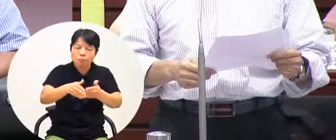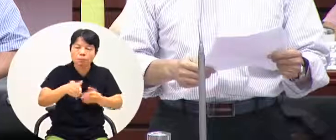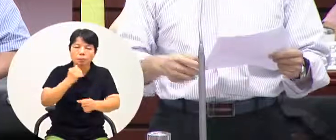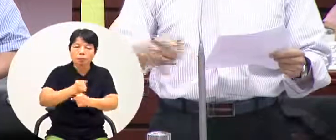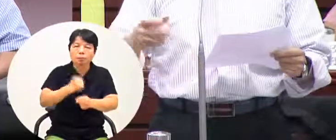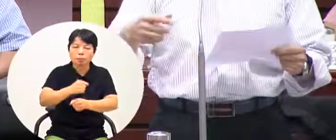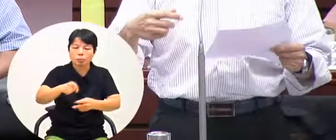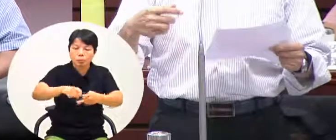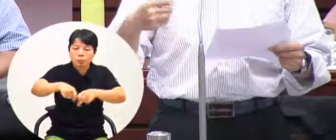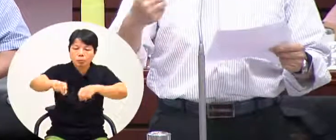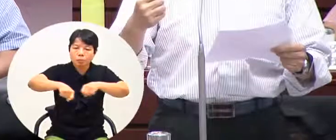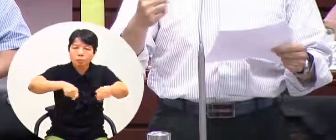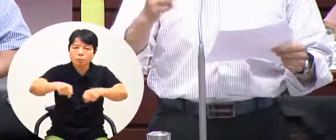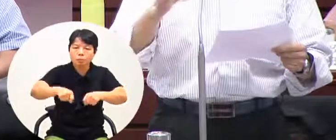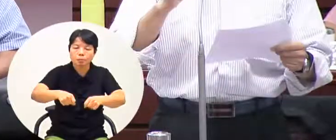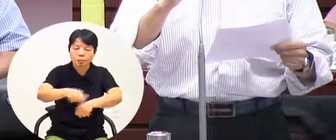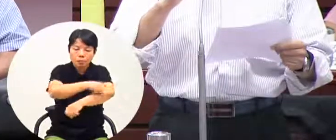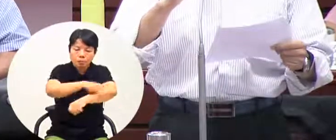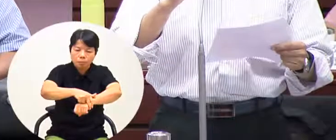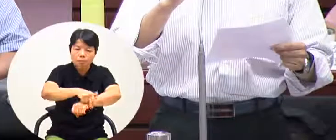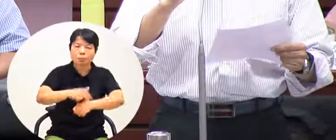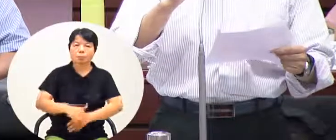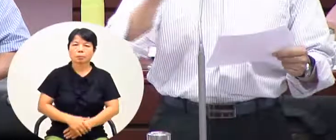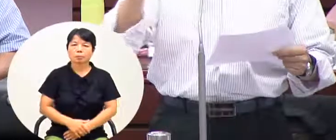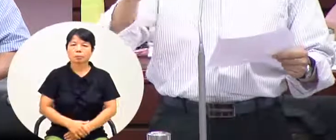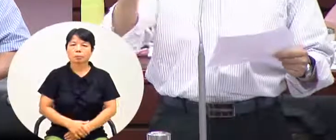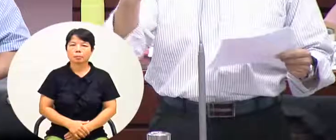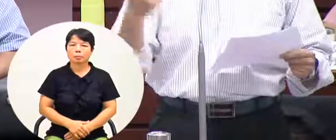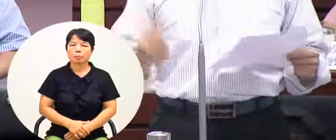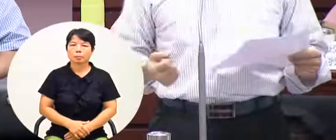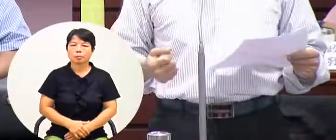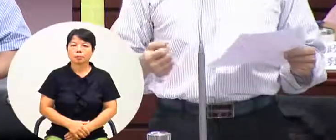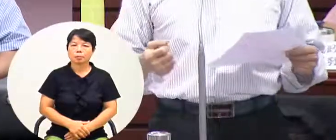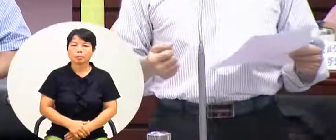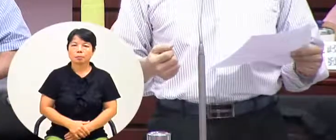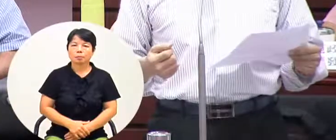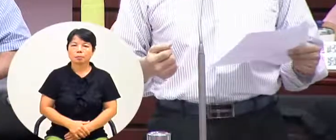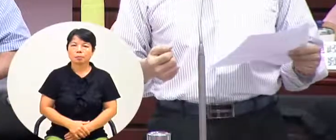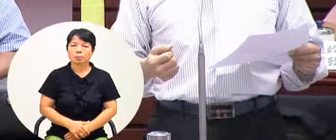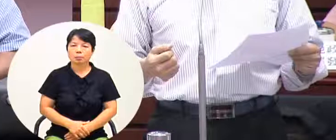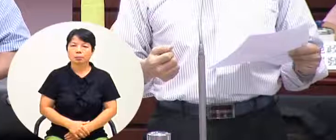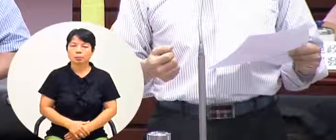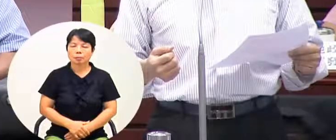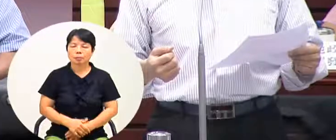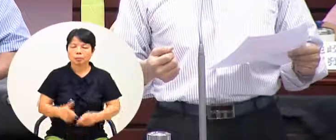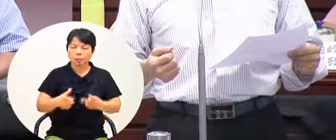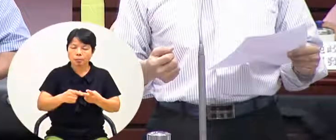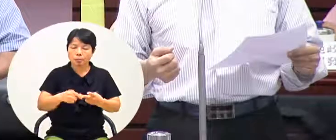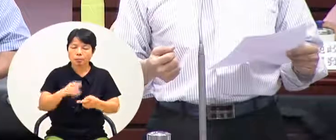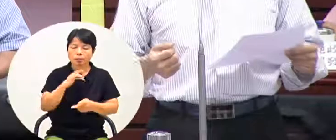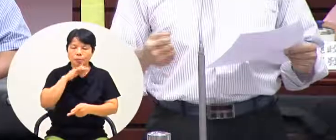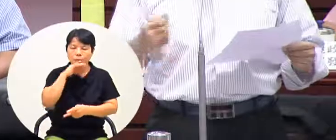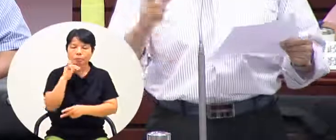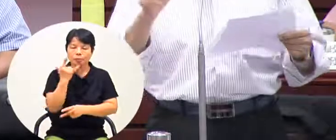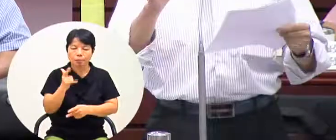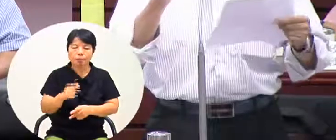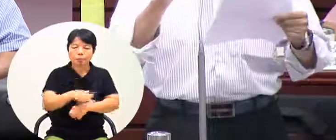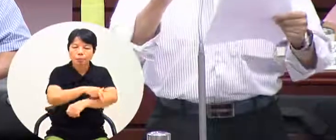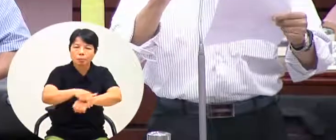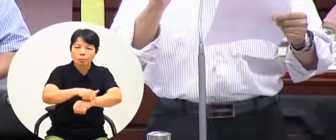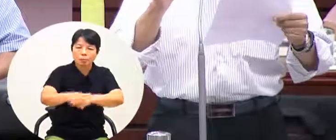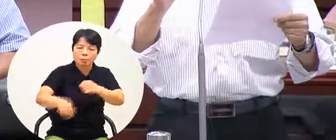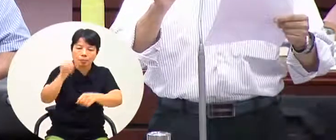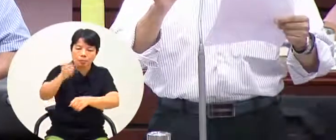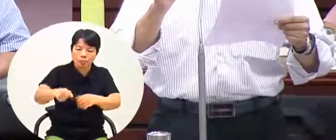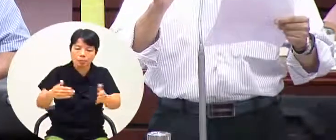计嘛哈。啊，兼但是爱等候计划核定了，阮才会使来发包啊。啊，所以阮